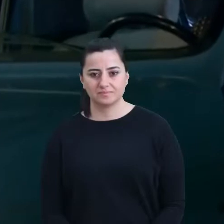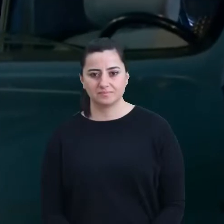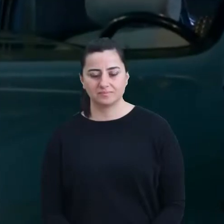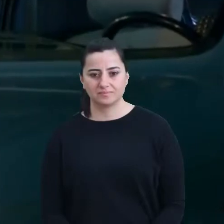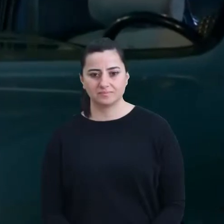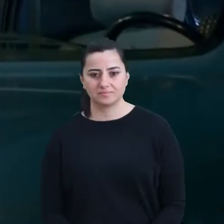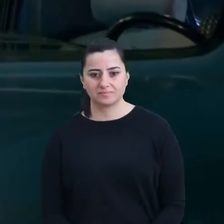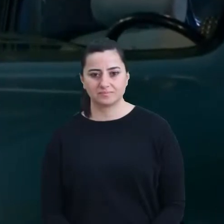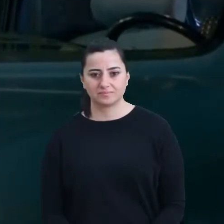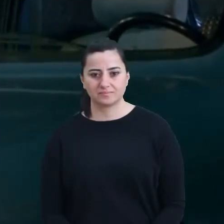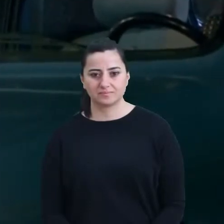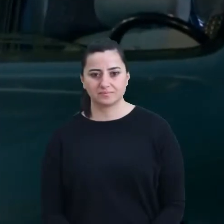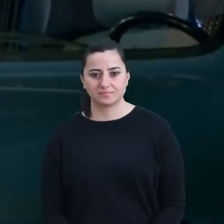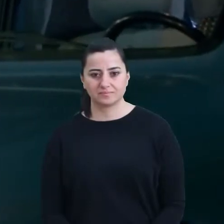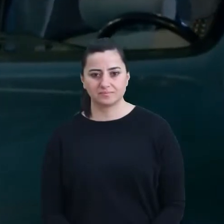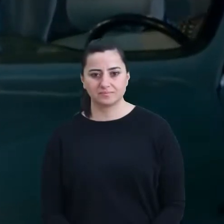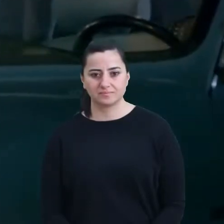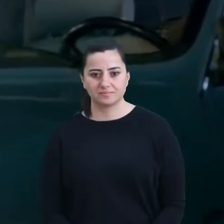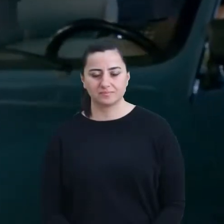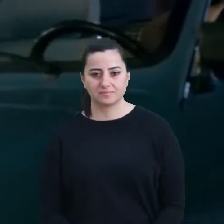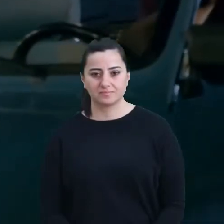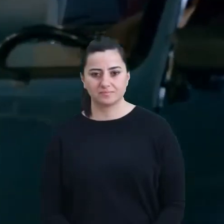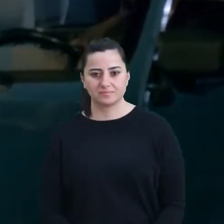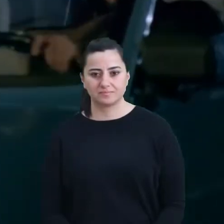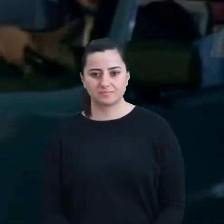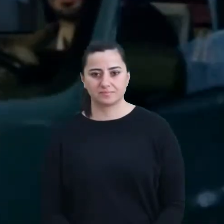İnmesine yardım edip kapıdan girdiler.